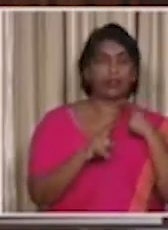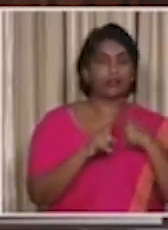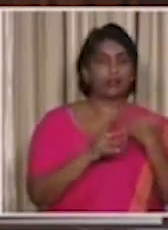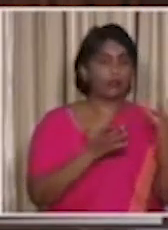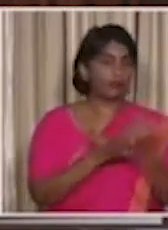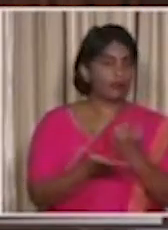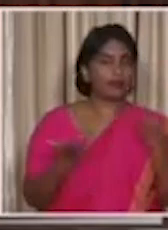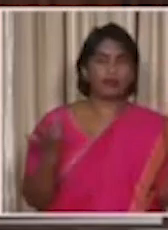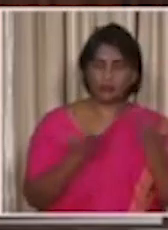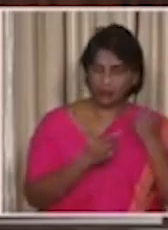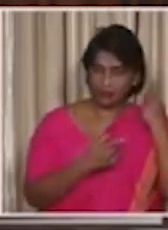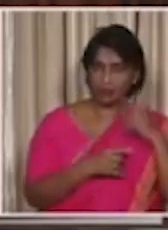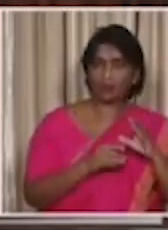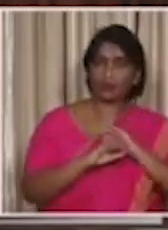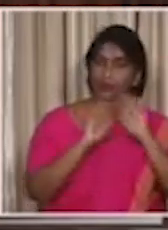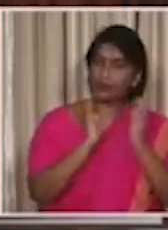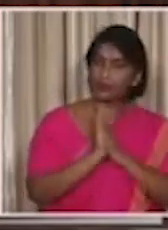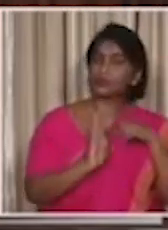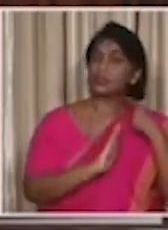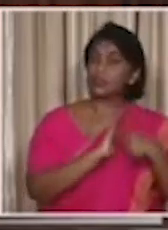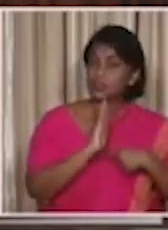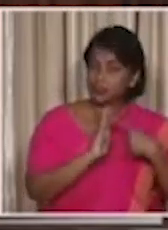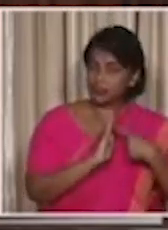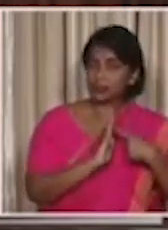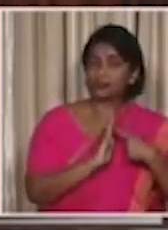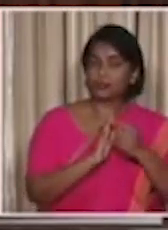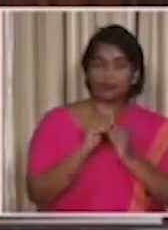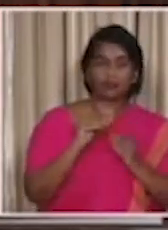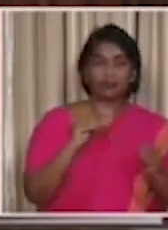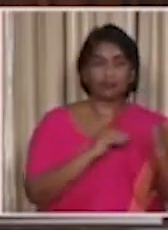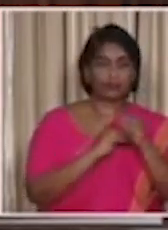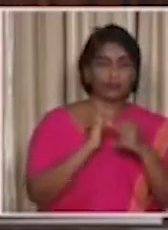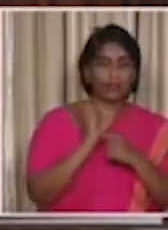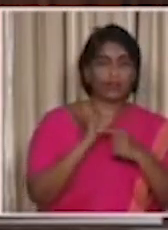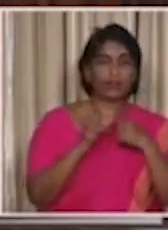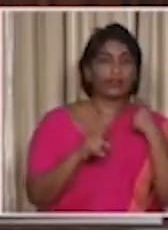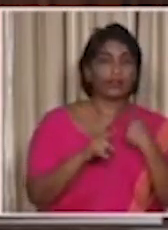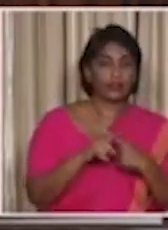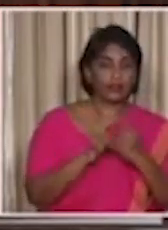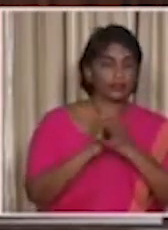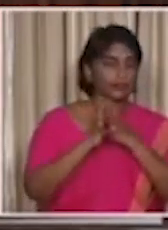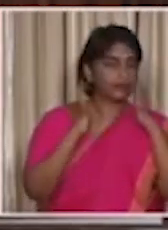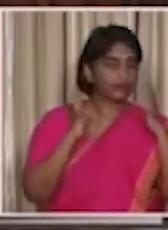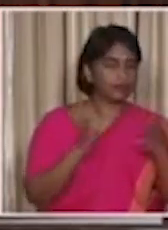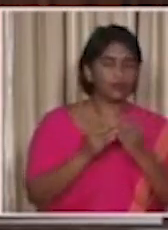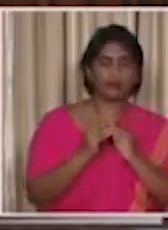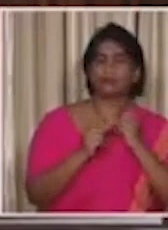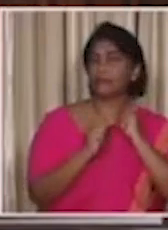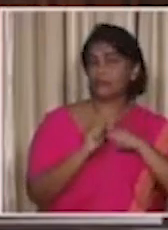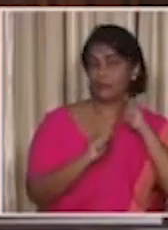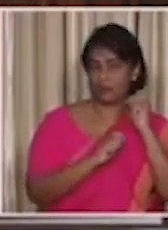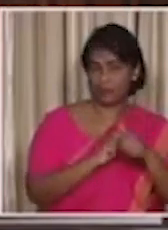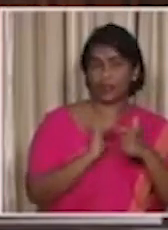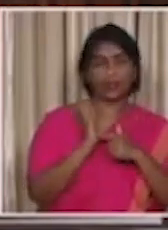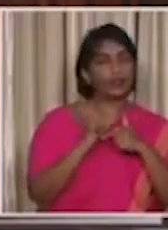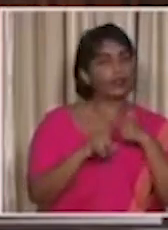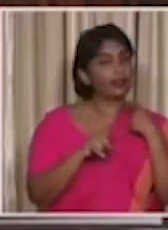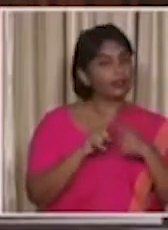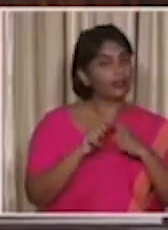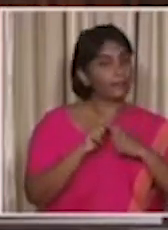නැති නිසා සියලු ශ්‍රී ලාංකිකයන් වක්‍ර බදු වශයෙන් විශාල මුදල් ප්‍රමාණයක් ගෙවනවා. බදු